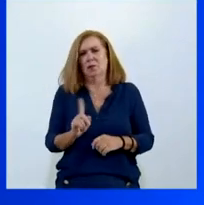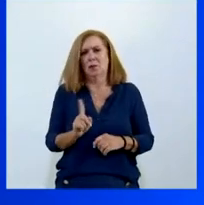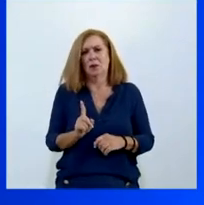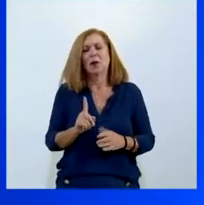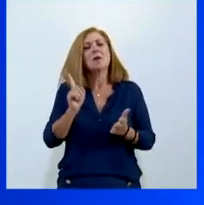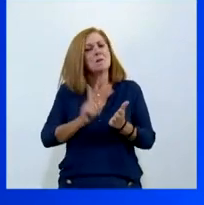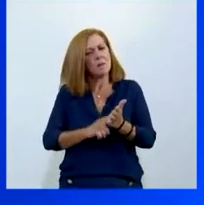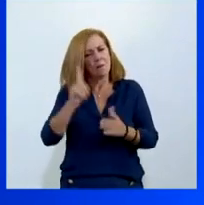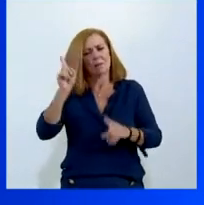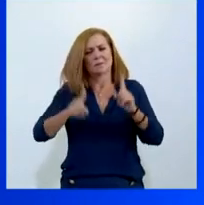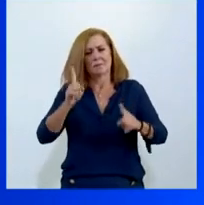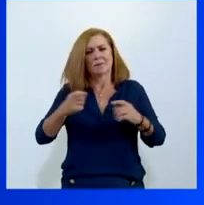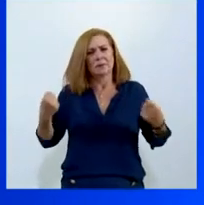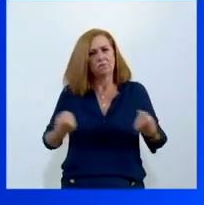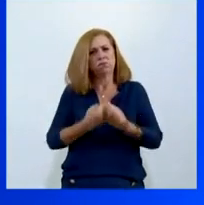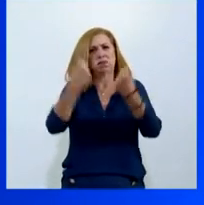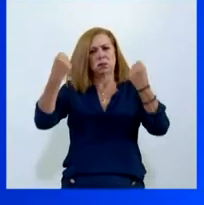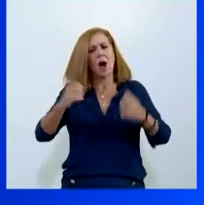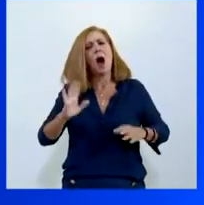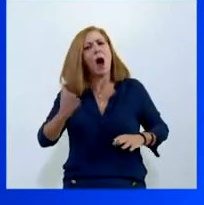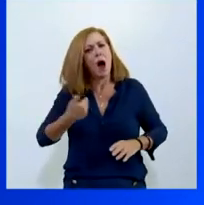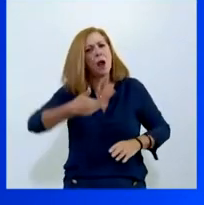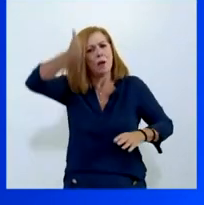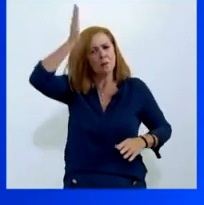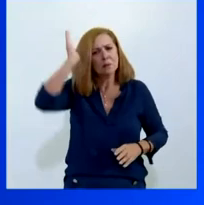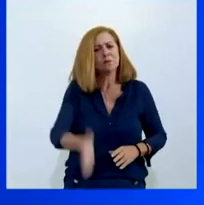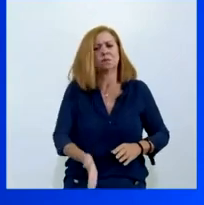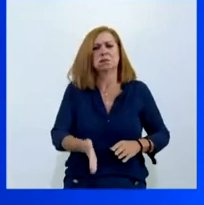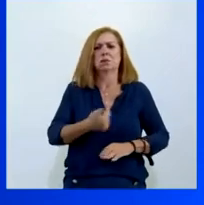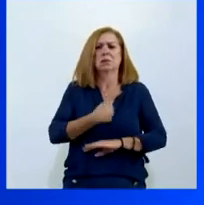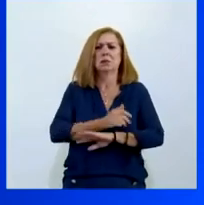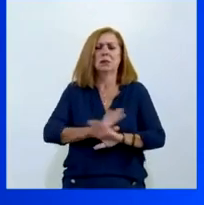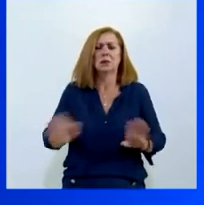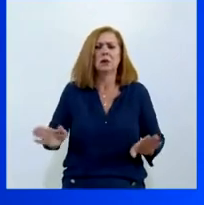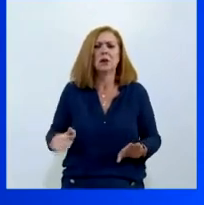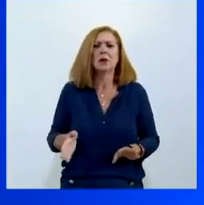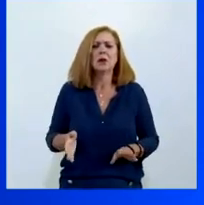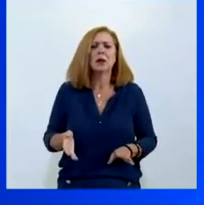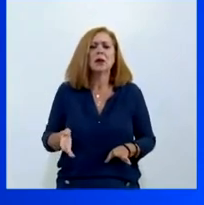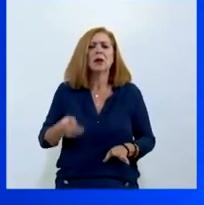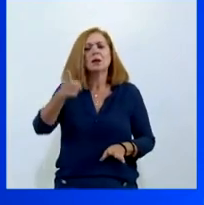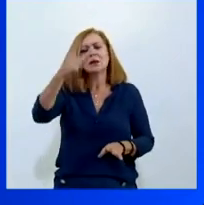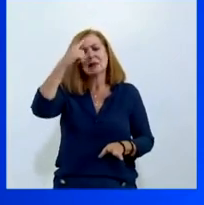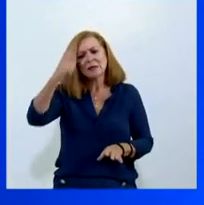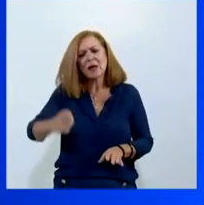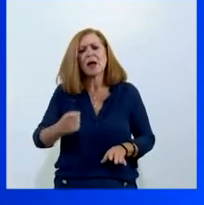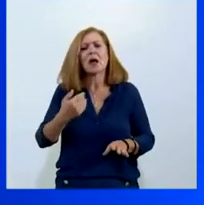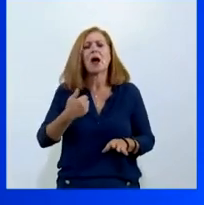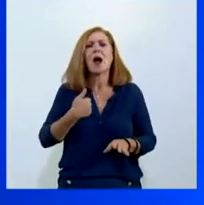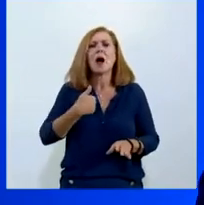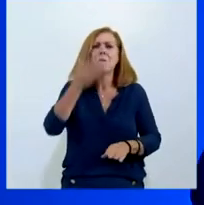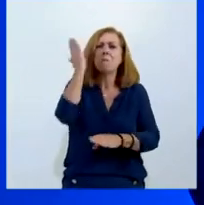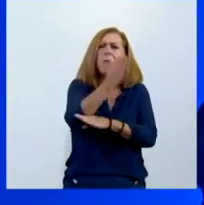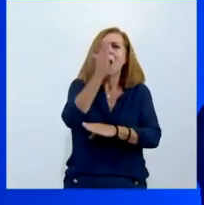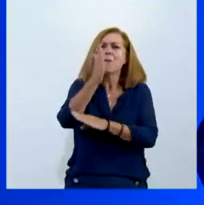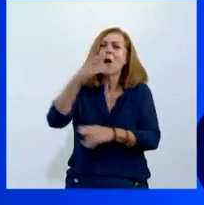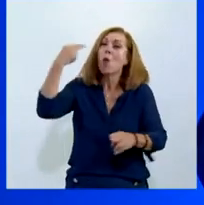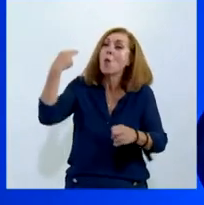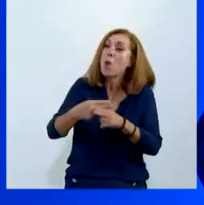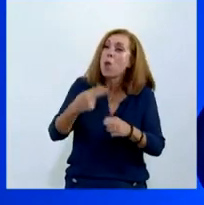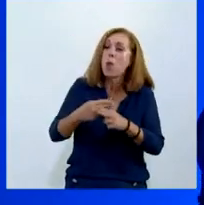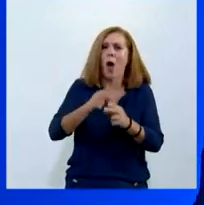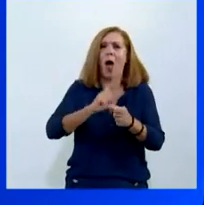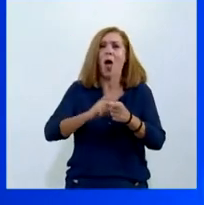και συγκρούσεις, τις οποίες είμαι απολύτως διατεθειμένος να κάνω. Γνωρίζετε πολύ καλά ότι ήδη έχουμε επιβάλει πολύ σημαντικά πρόστιμα σε μεγάλες